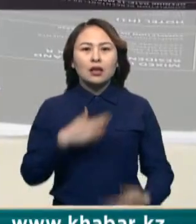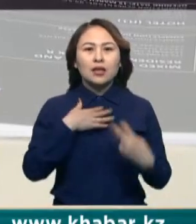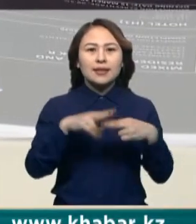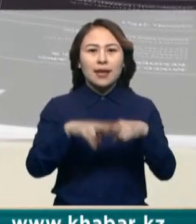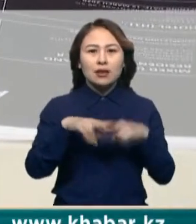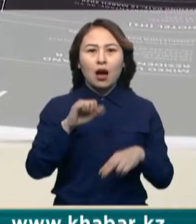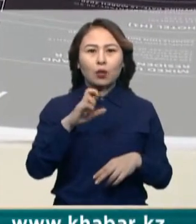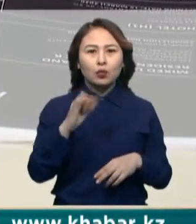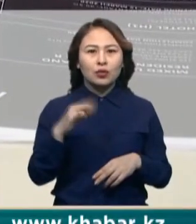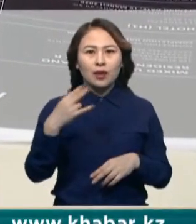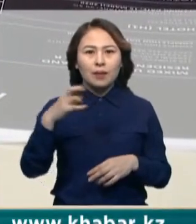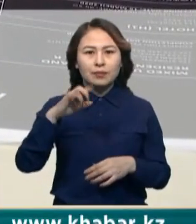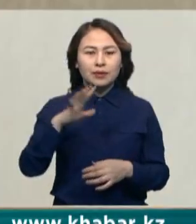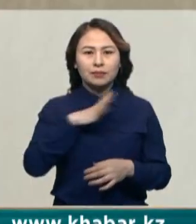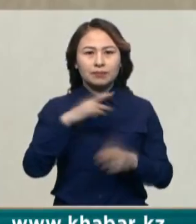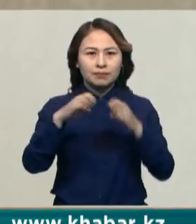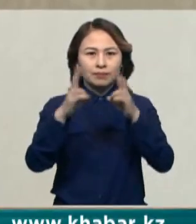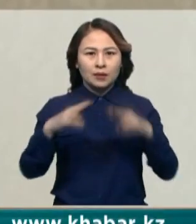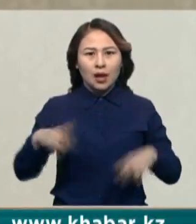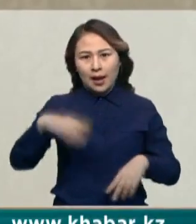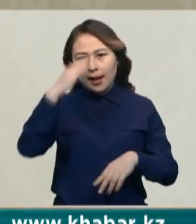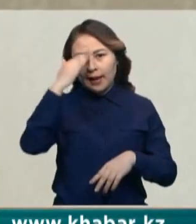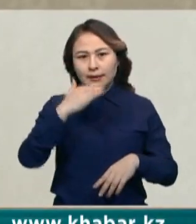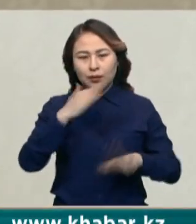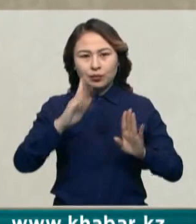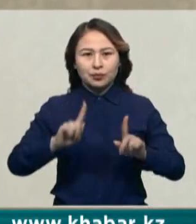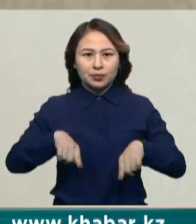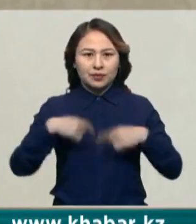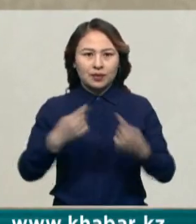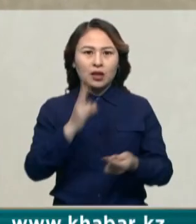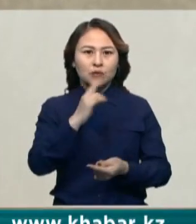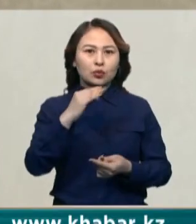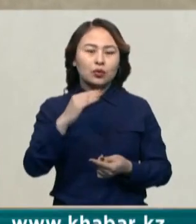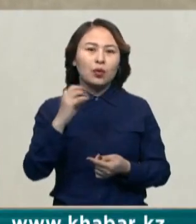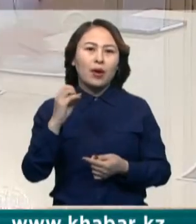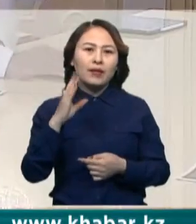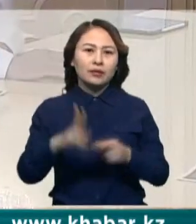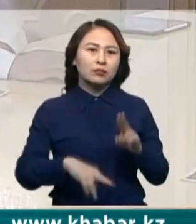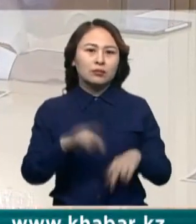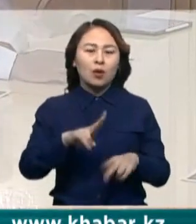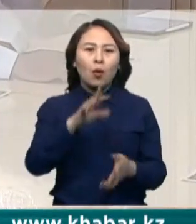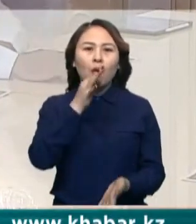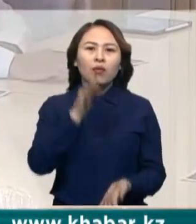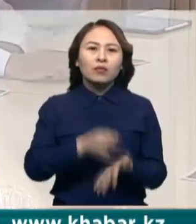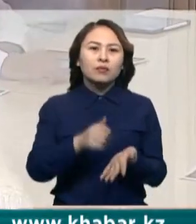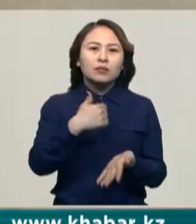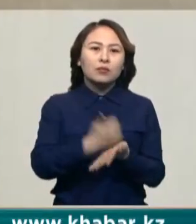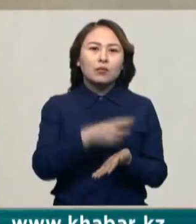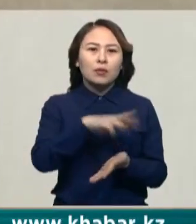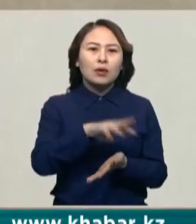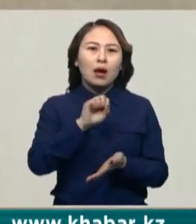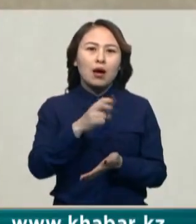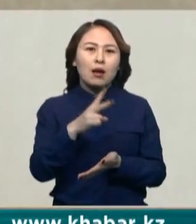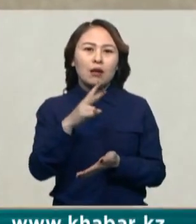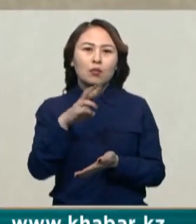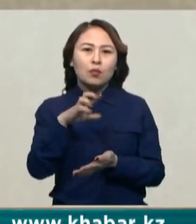Елордадағы Абу-Даби Плаза кешені биыл жазда қолданысқа беріледі. Бұл туралы Қасым Жомарт Тоқаев пен құрылысқа жауапты компанияның басшысы